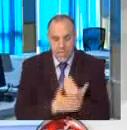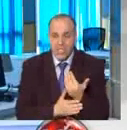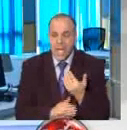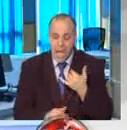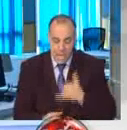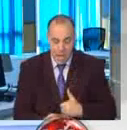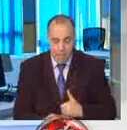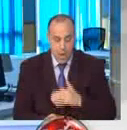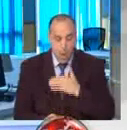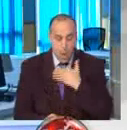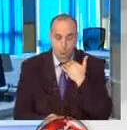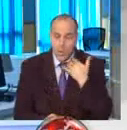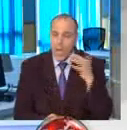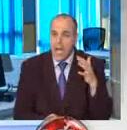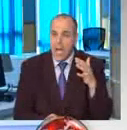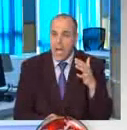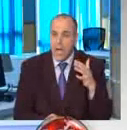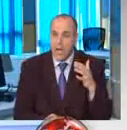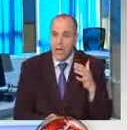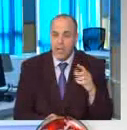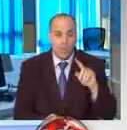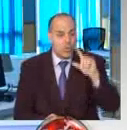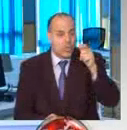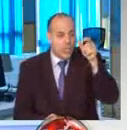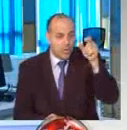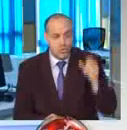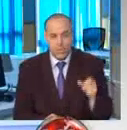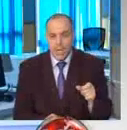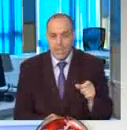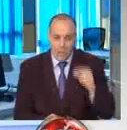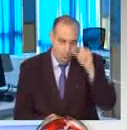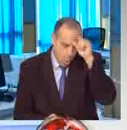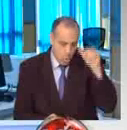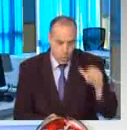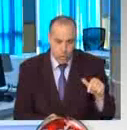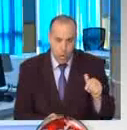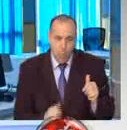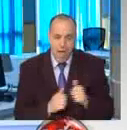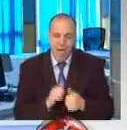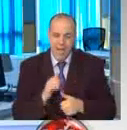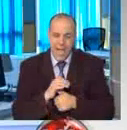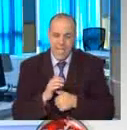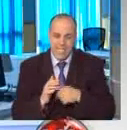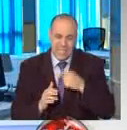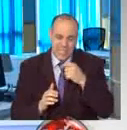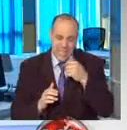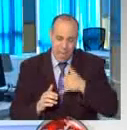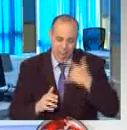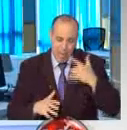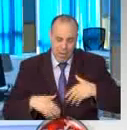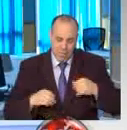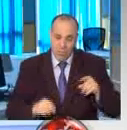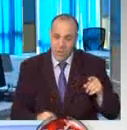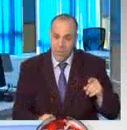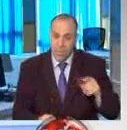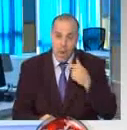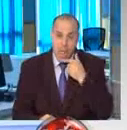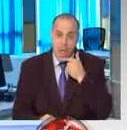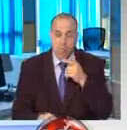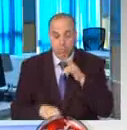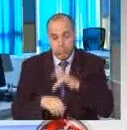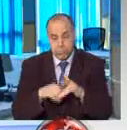اليمني قتل ما لا يقل عن 16 عنصرا من الحوثيين وأنصار الرئيس السابق علي عبد الله صالح، كما